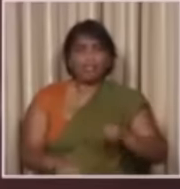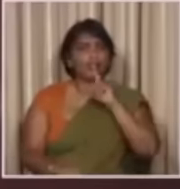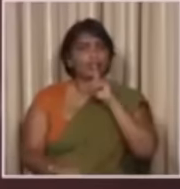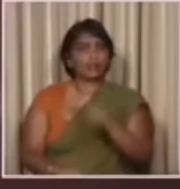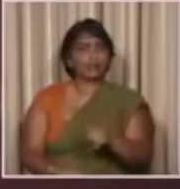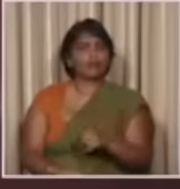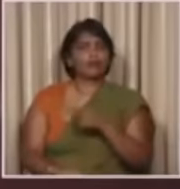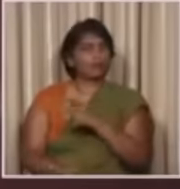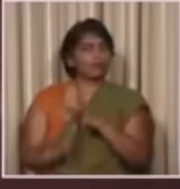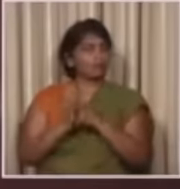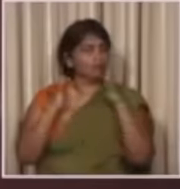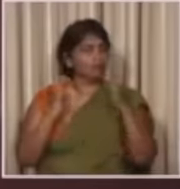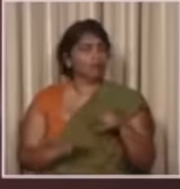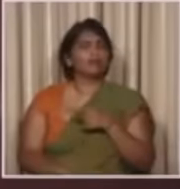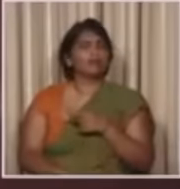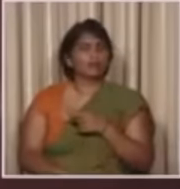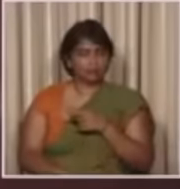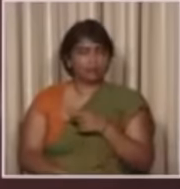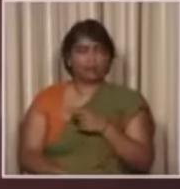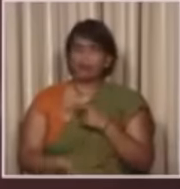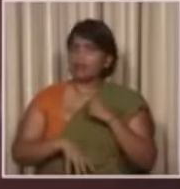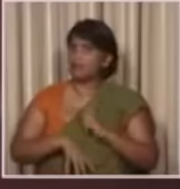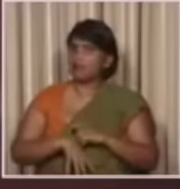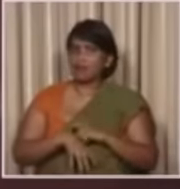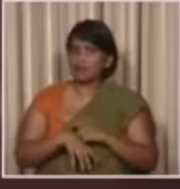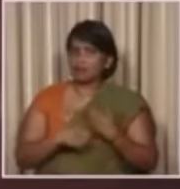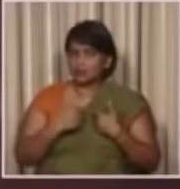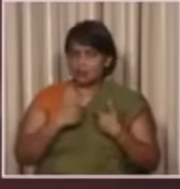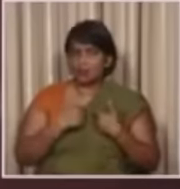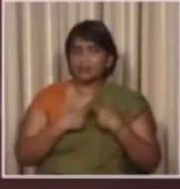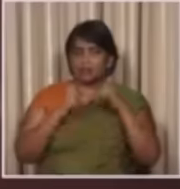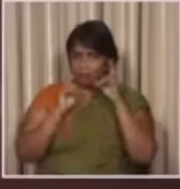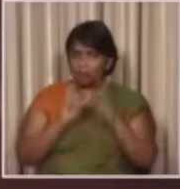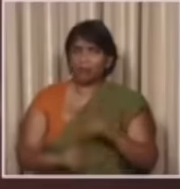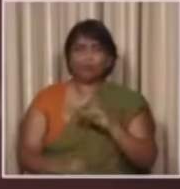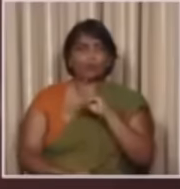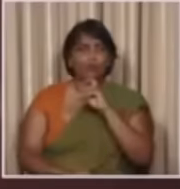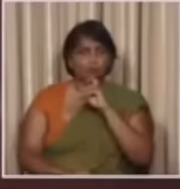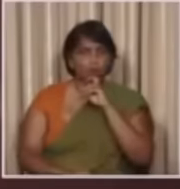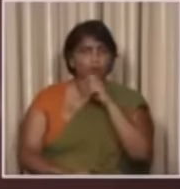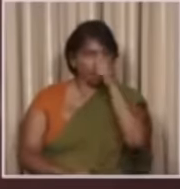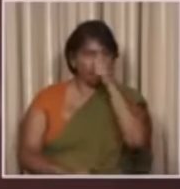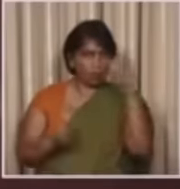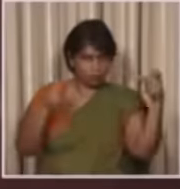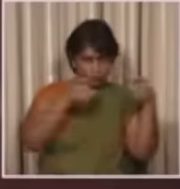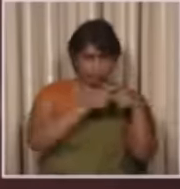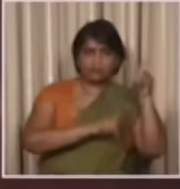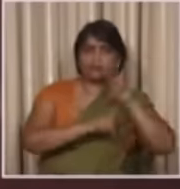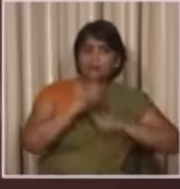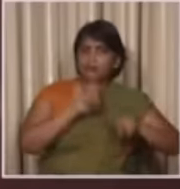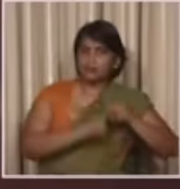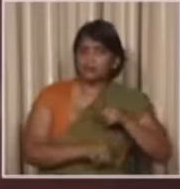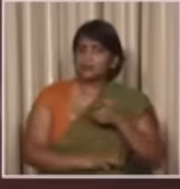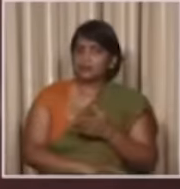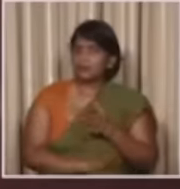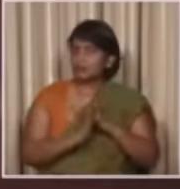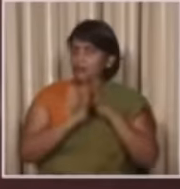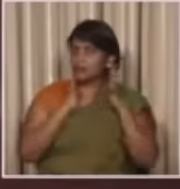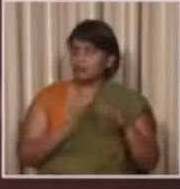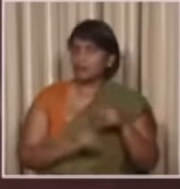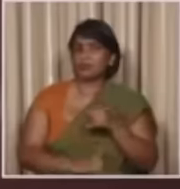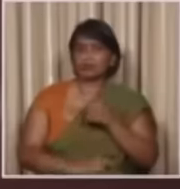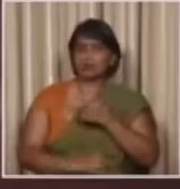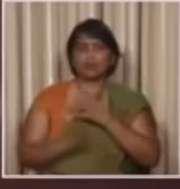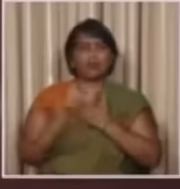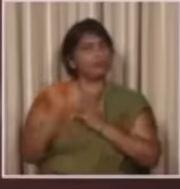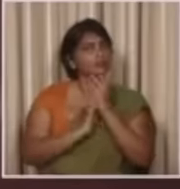ඉතින් එතකොට බරපතල අපිට අවස්ථාවක් එන්නේ නැද්ද එහෙමනම් උසාවියත් එක්ක මෙතුමා හොරෙන් සාකච්ඡා කරනවා කියන්නේ ඒක බරපතල හොර